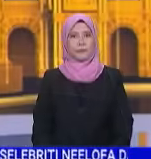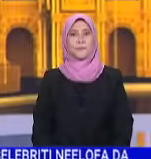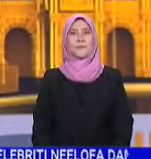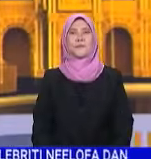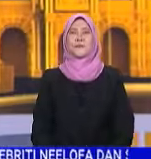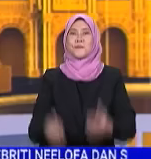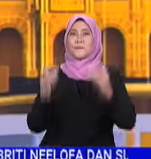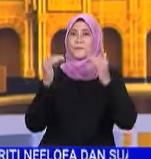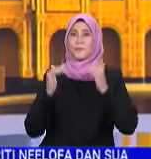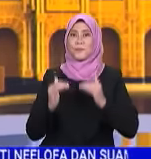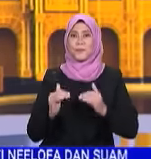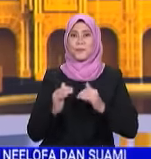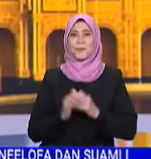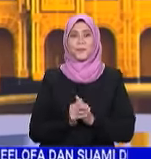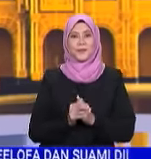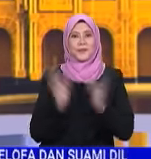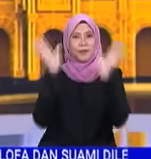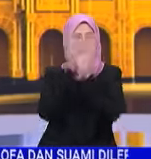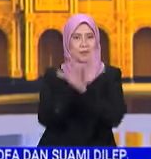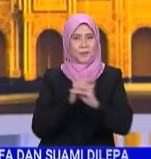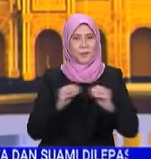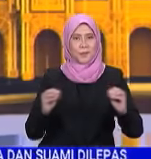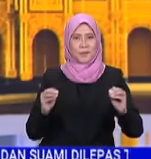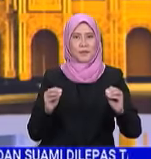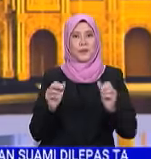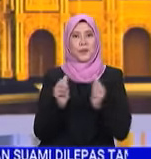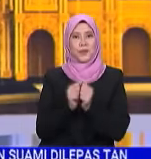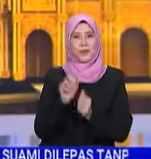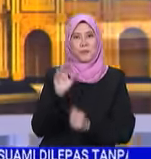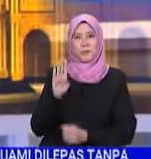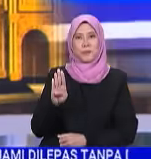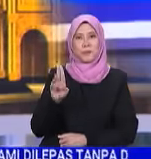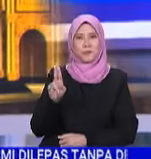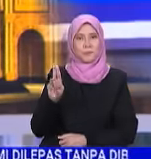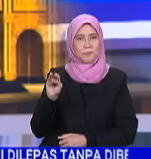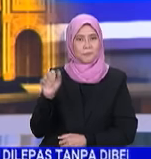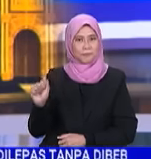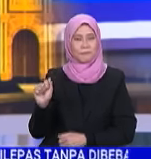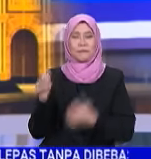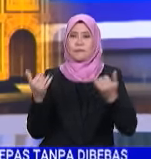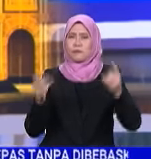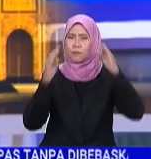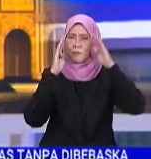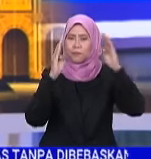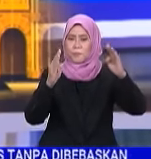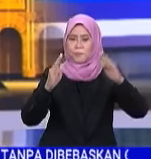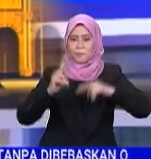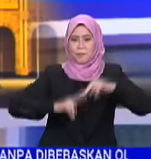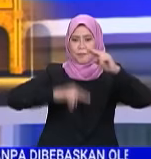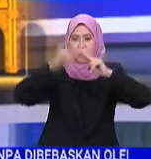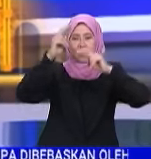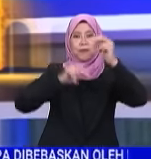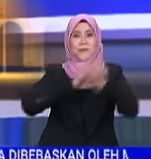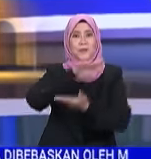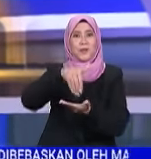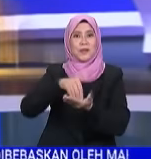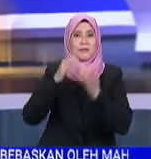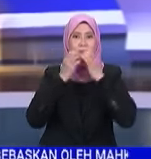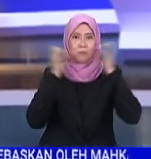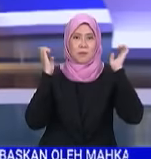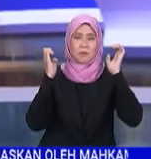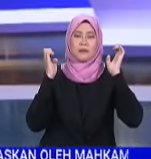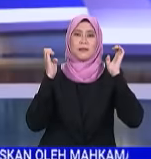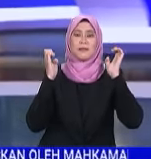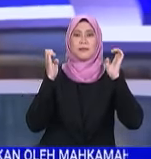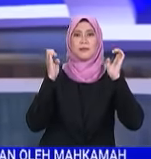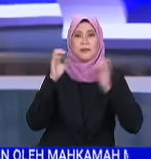baik seterusnya kita ke bumi kenyalang bersama buwin antara tumpuan hari ini pembinaan pusat kecemerlangan teknikal Sarawak